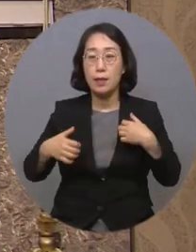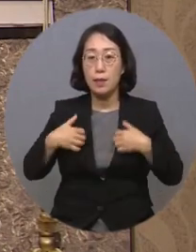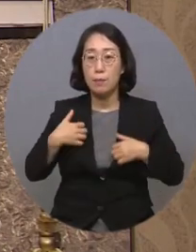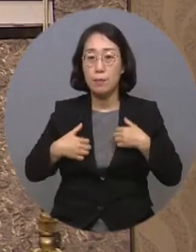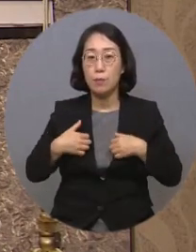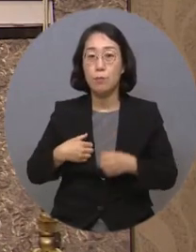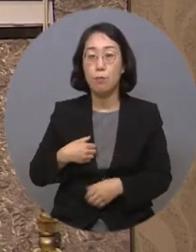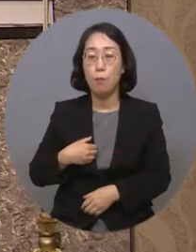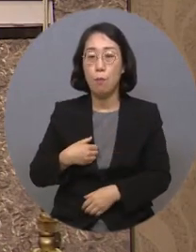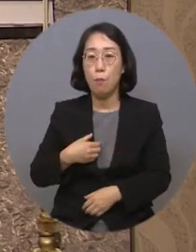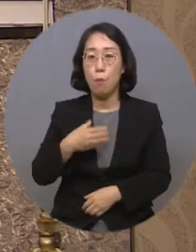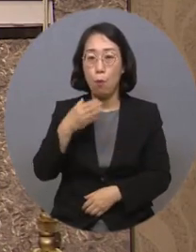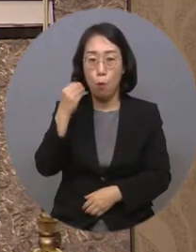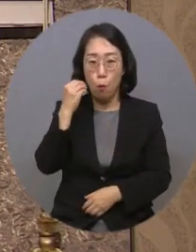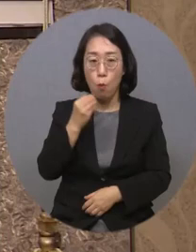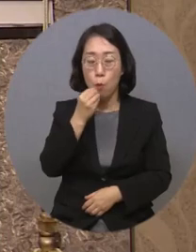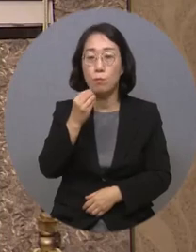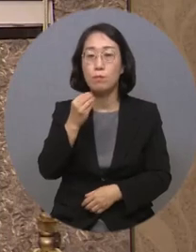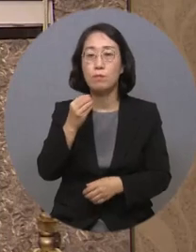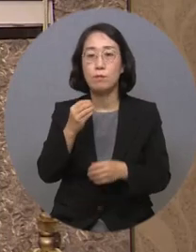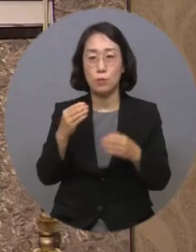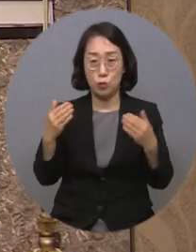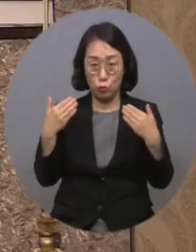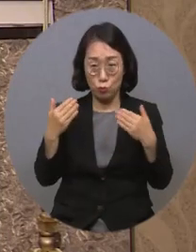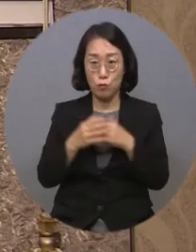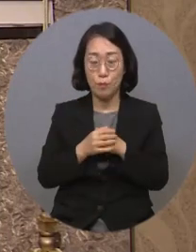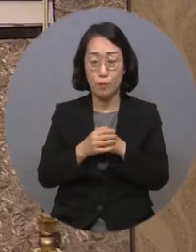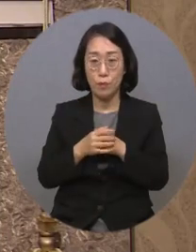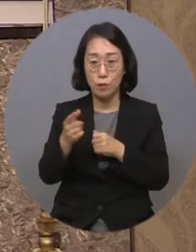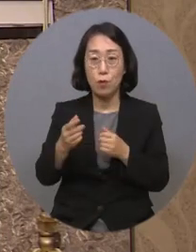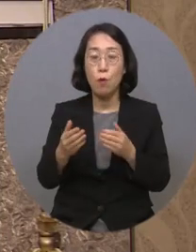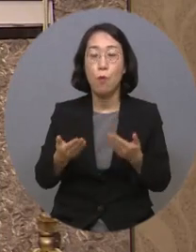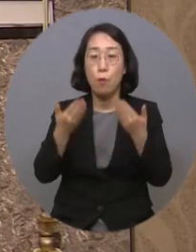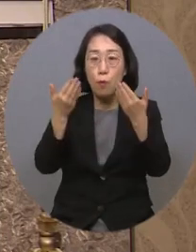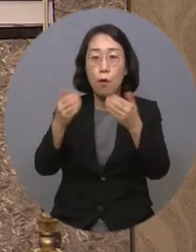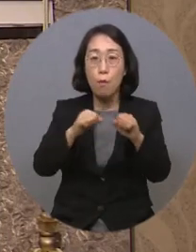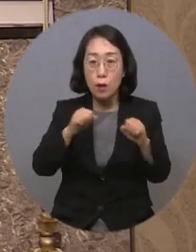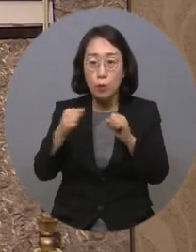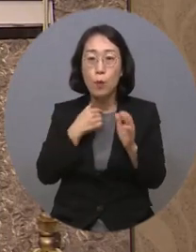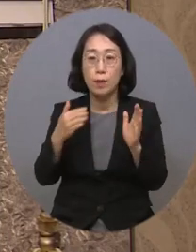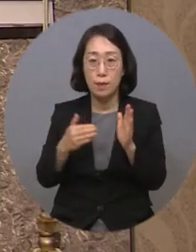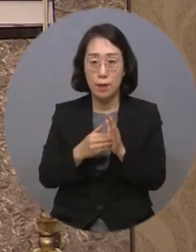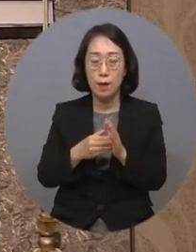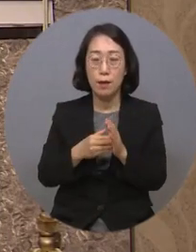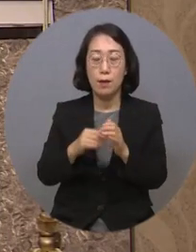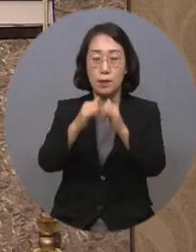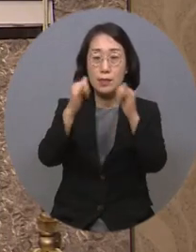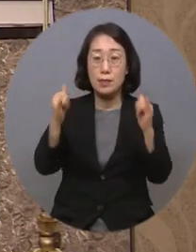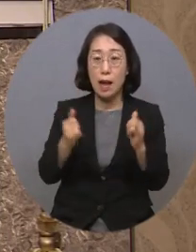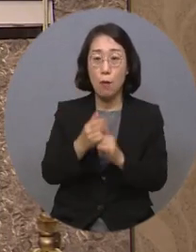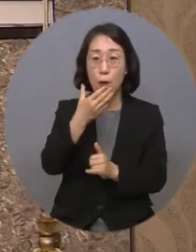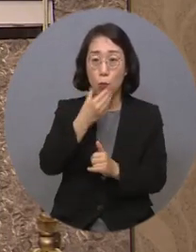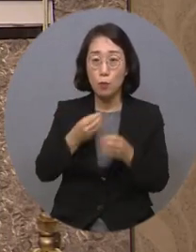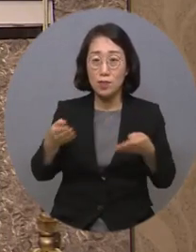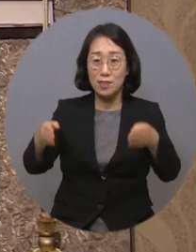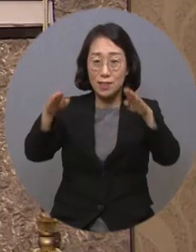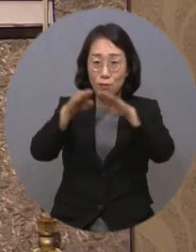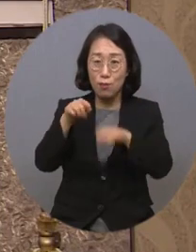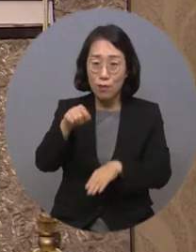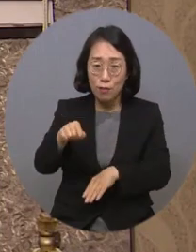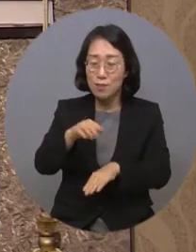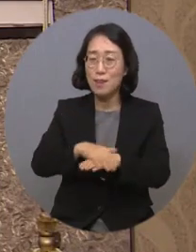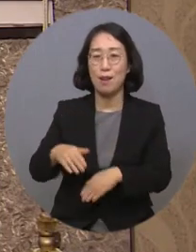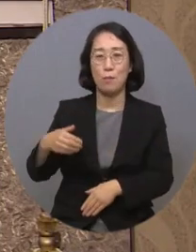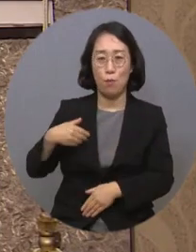곳이었어요. 그래서 이제 거기에 봉사 활동을 하는데 그때는 사회복지 시설인지 몰랐어요. 그게. 근데 그때 네. 어떤